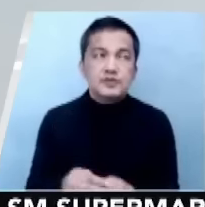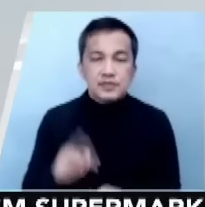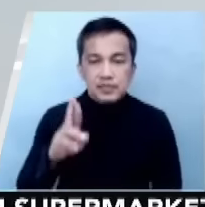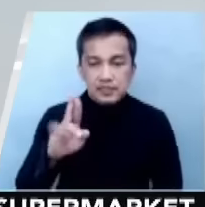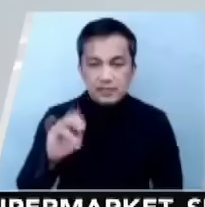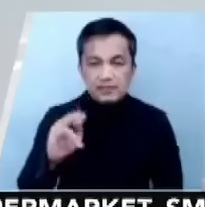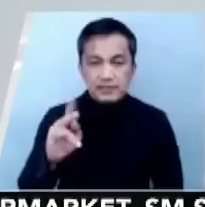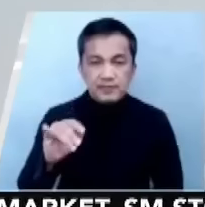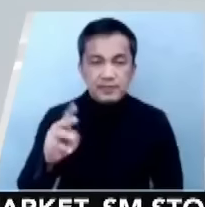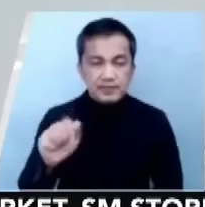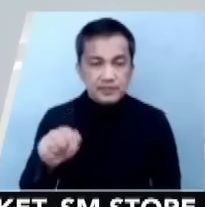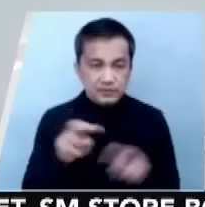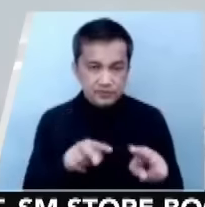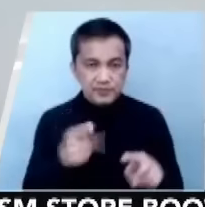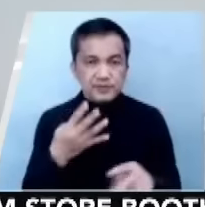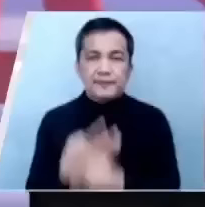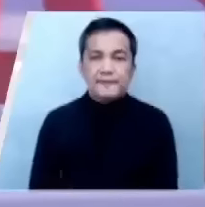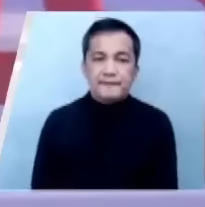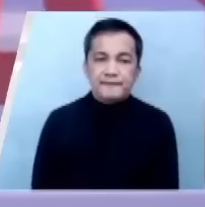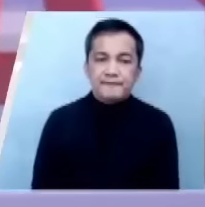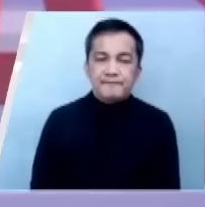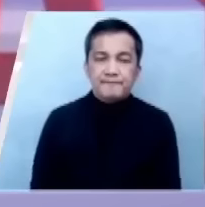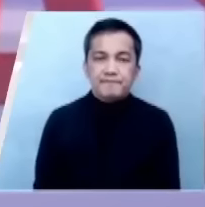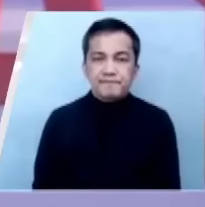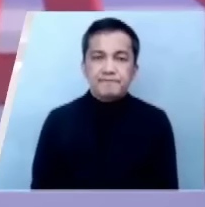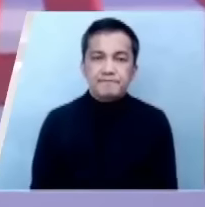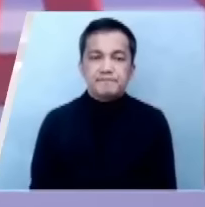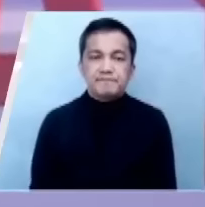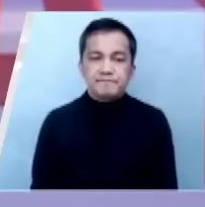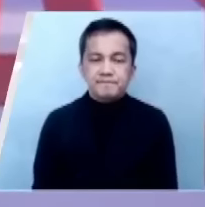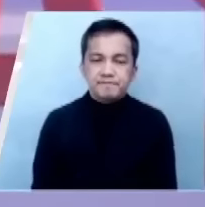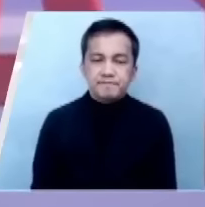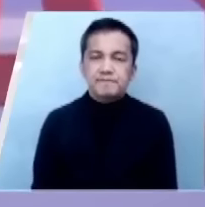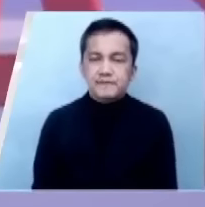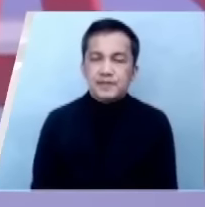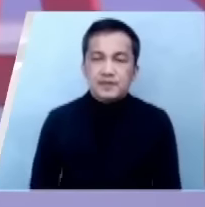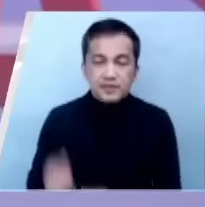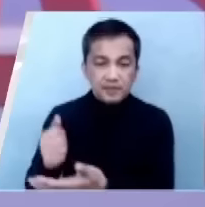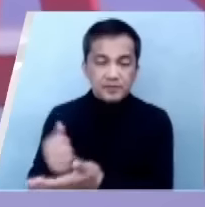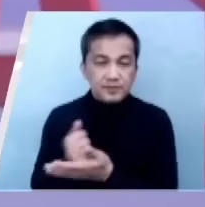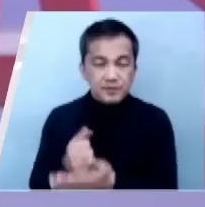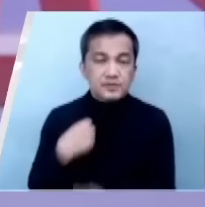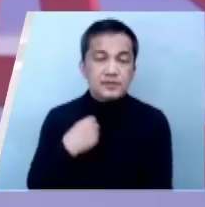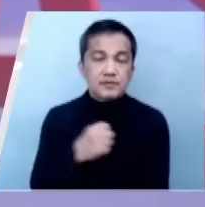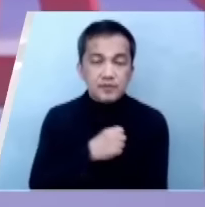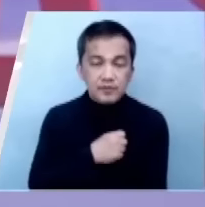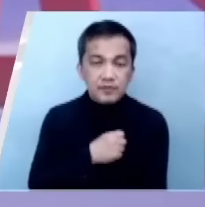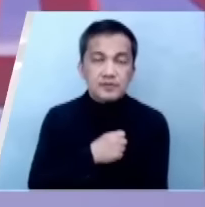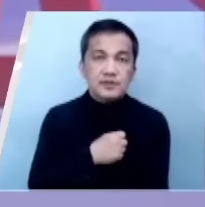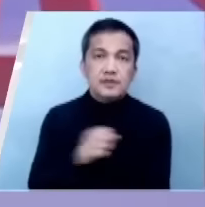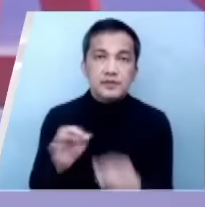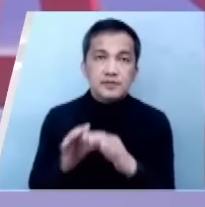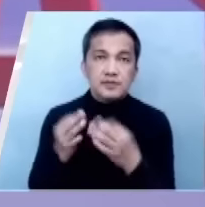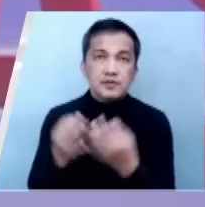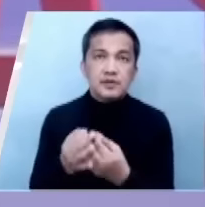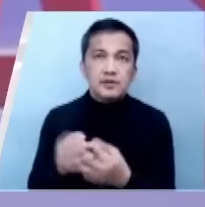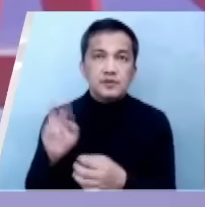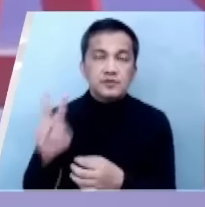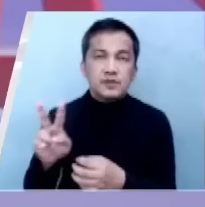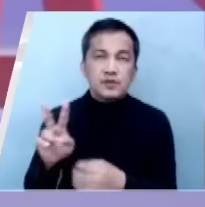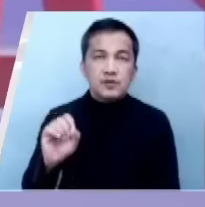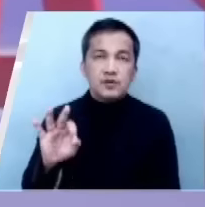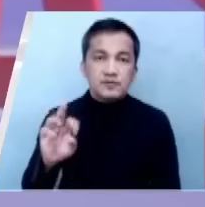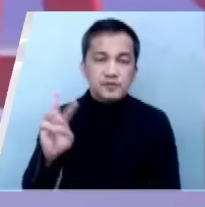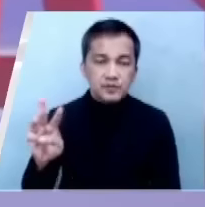nakatutok, 24 oras. Nagpasak lolo na po sa Senado ang mga pamilya ng dalawang OFW sa